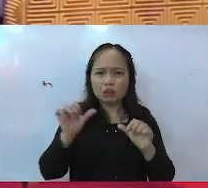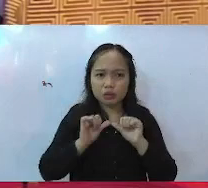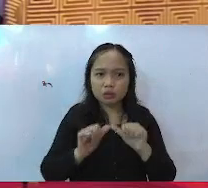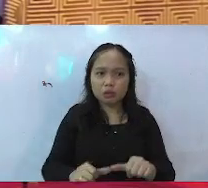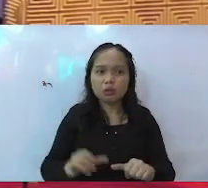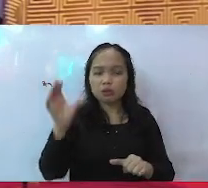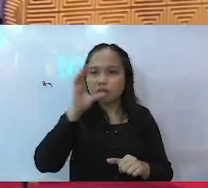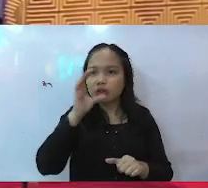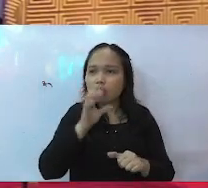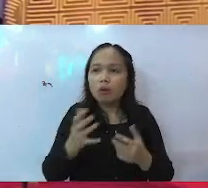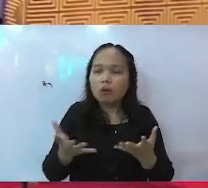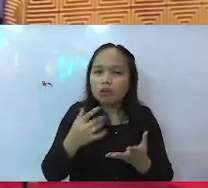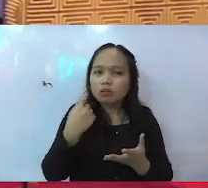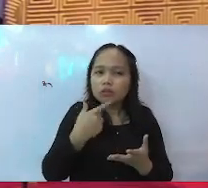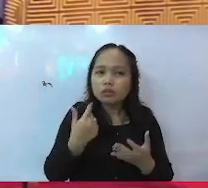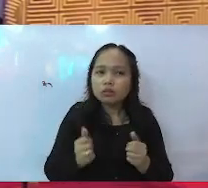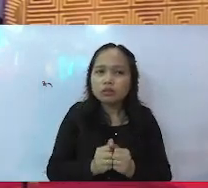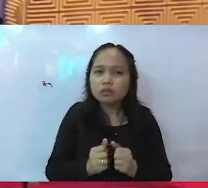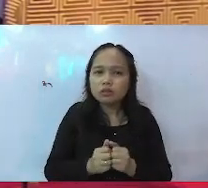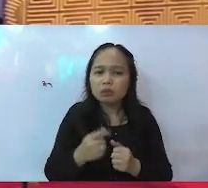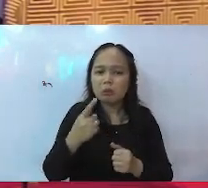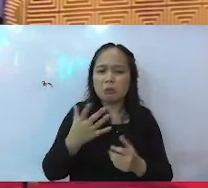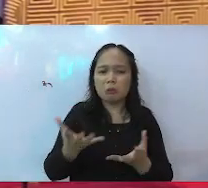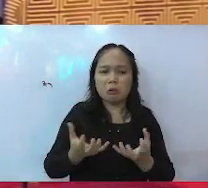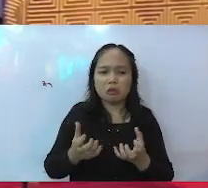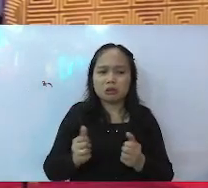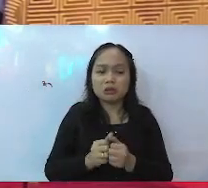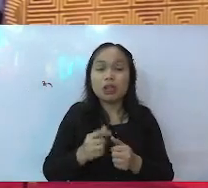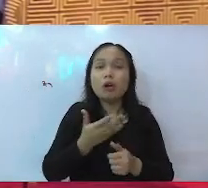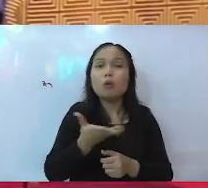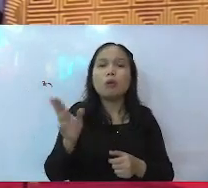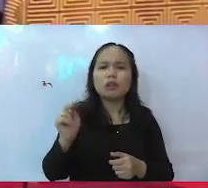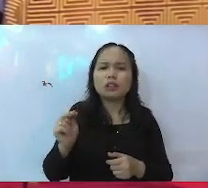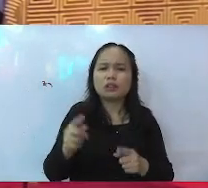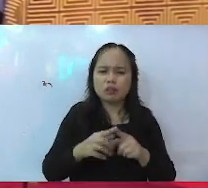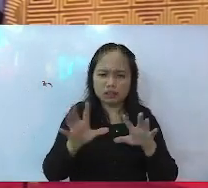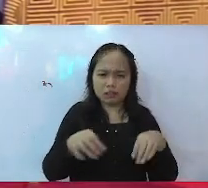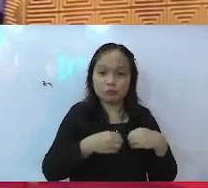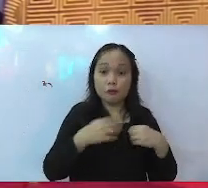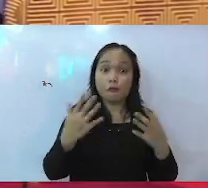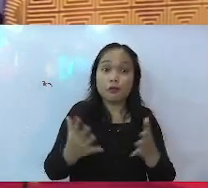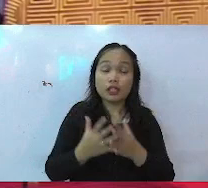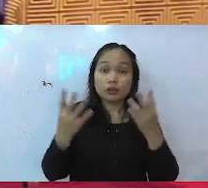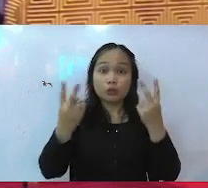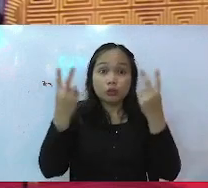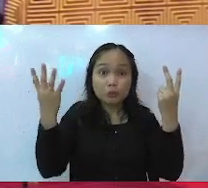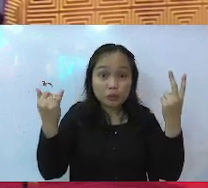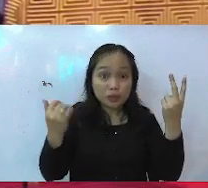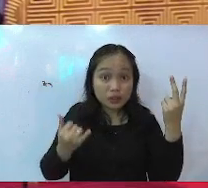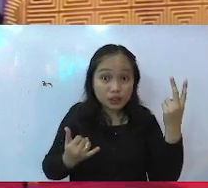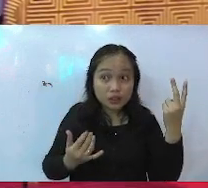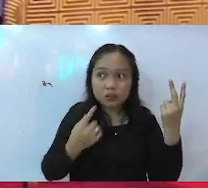sinong makakampi ninyo You have to claim the victory kaya You have to claim the victory na Eh bakit min minan eh sir paano ba naman ako